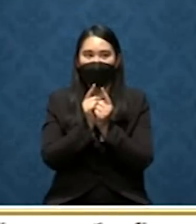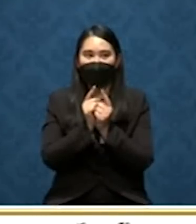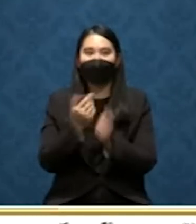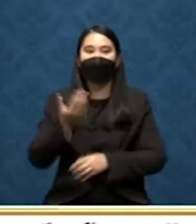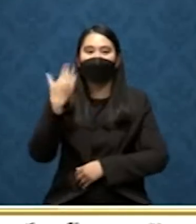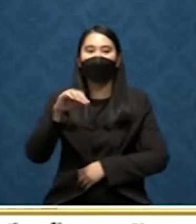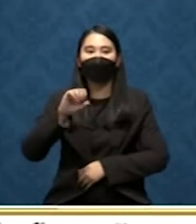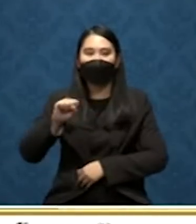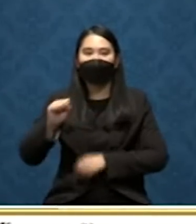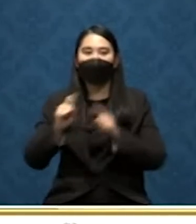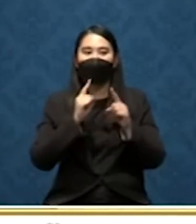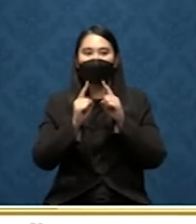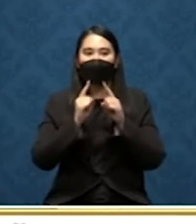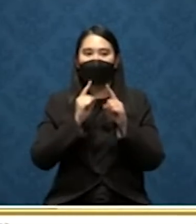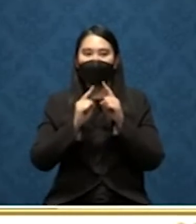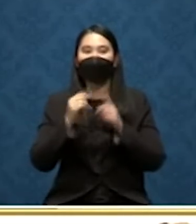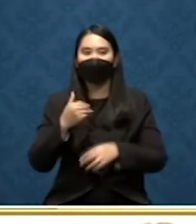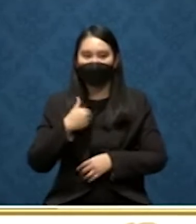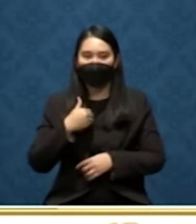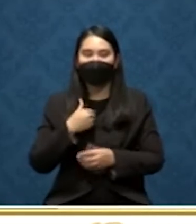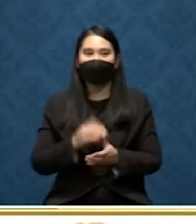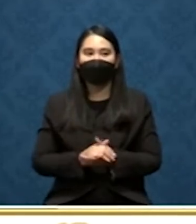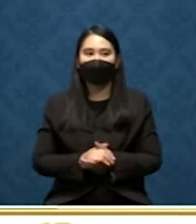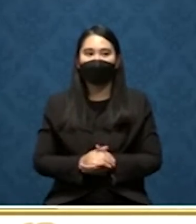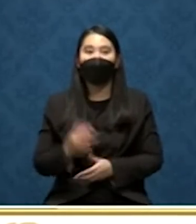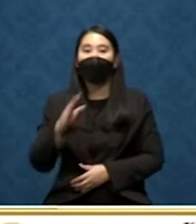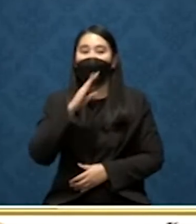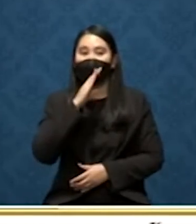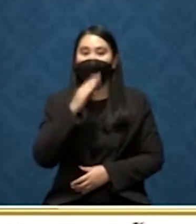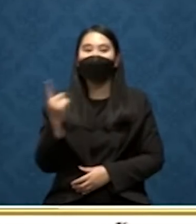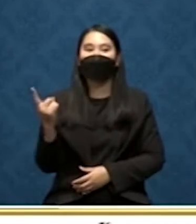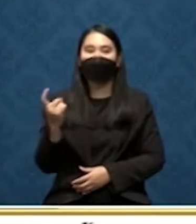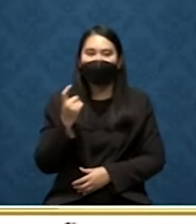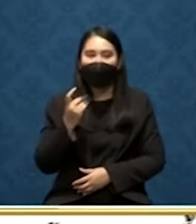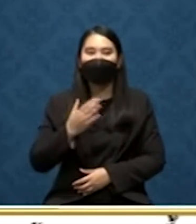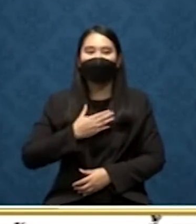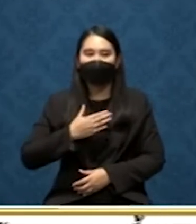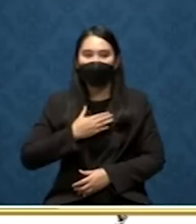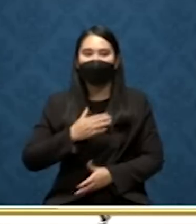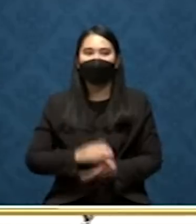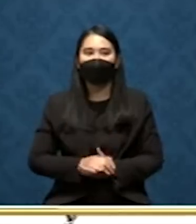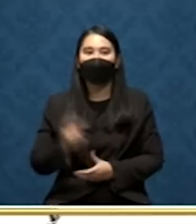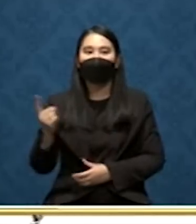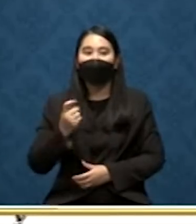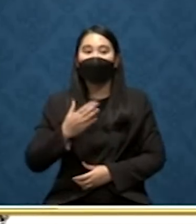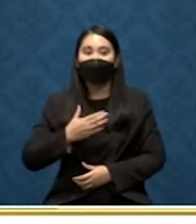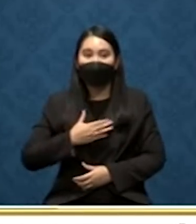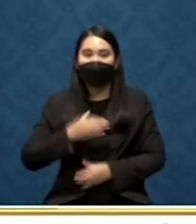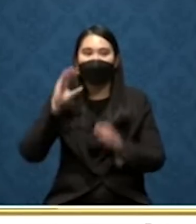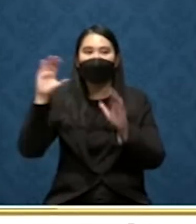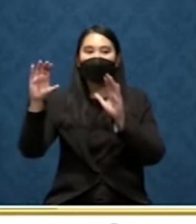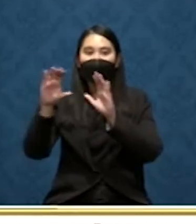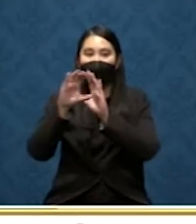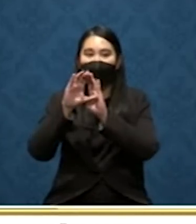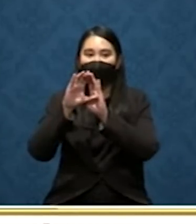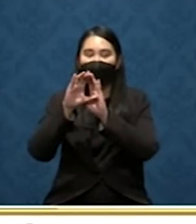เคยคุยกอยตลอดเวลาหากทานถามผม สักนิดหนึ่งวา ท่านมีรูปกับ